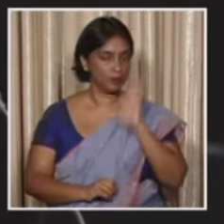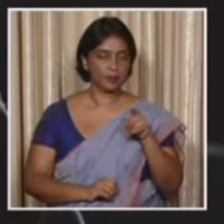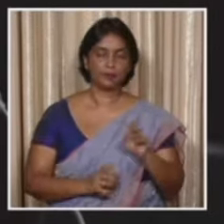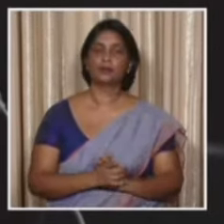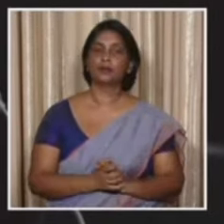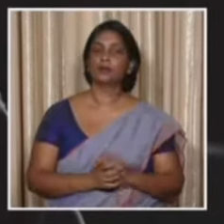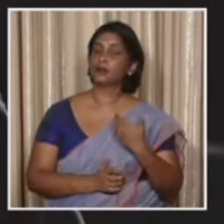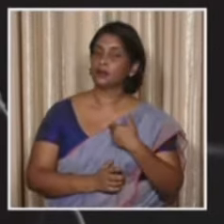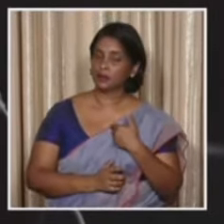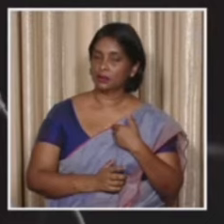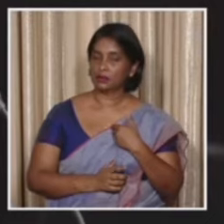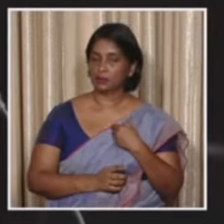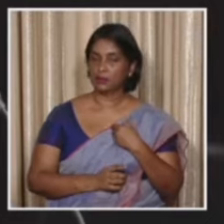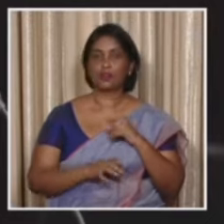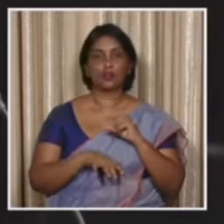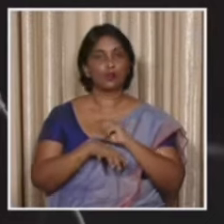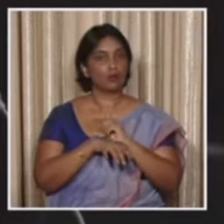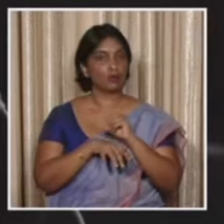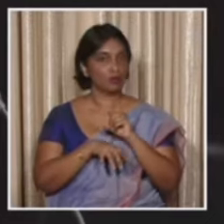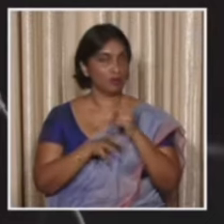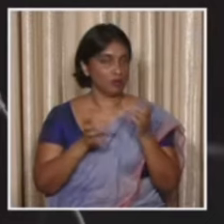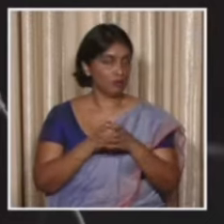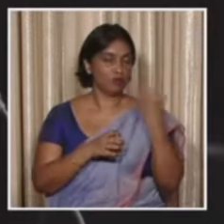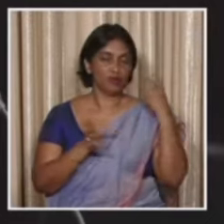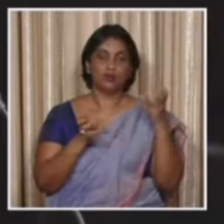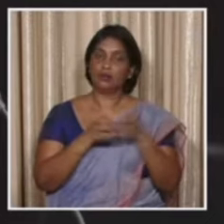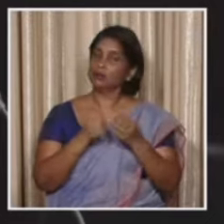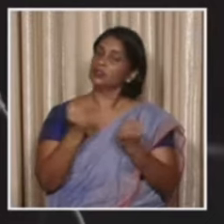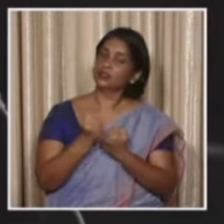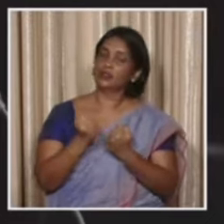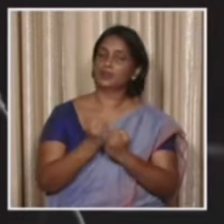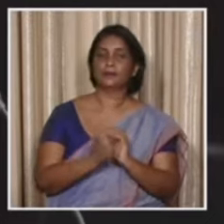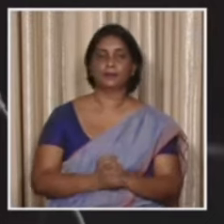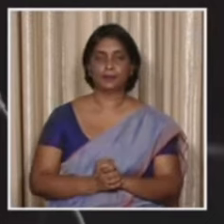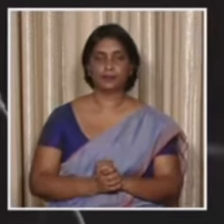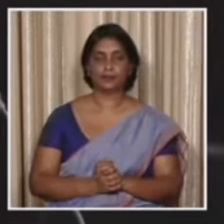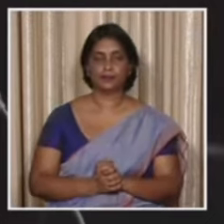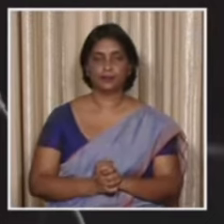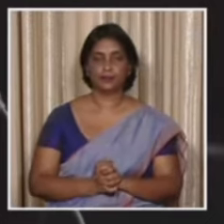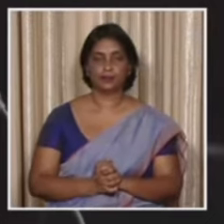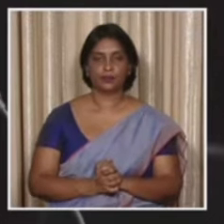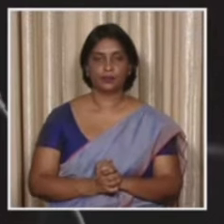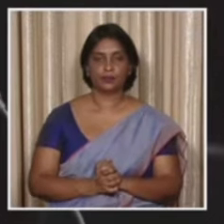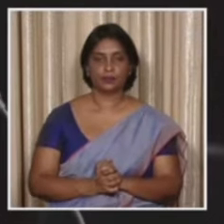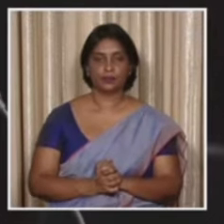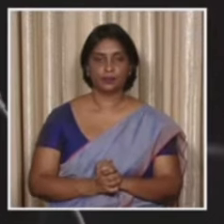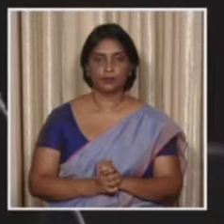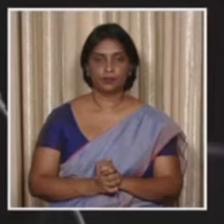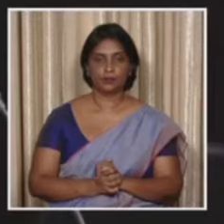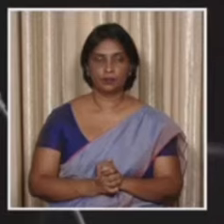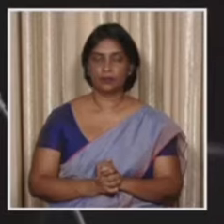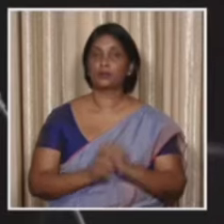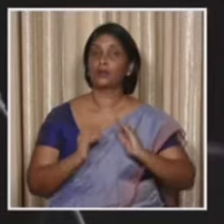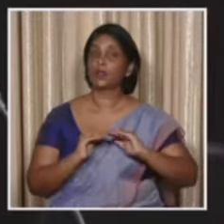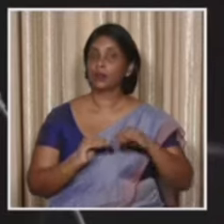சார்ந்த இன்னுமொருவருக்கு நாங்கள் கொடுத்தாலும் அவர் எங்களுடைய கட்சியை விட்டு இன்று தூரப்போயிருக்கிறார். இருந்தாலும் என்னை பொறுத்த மட்டில்